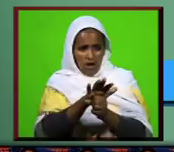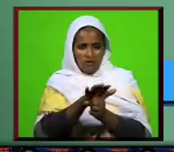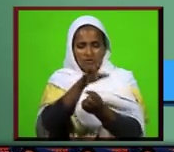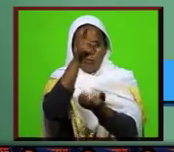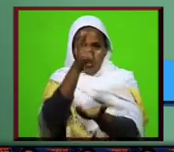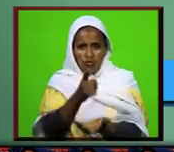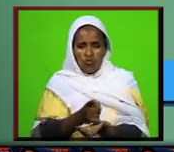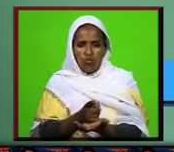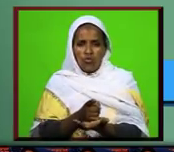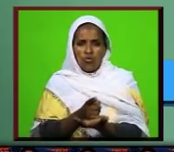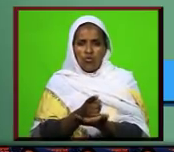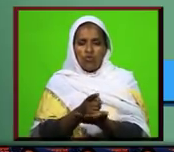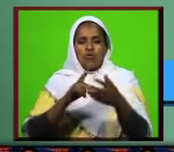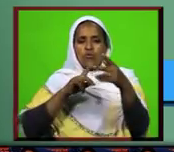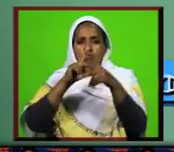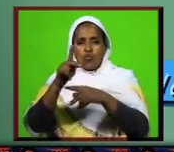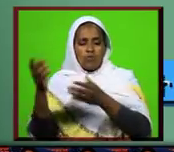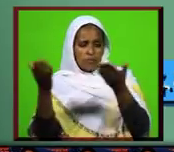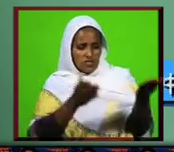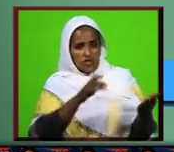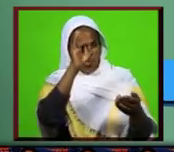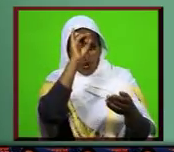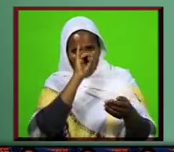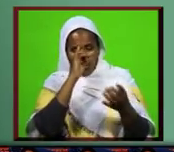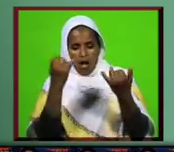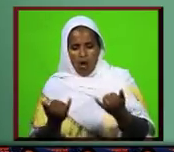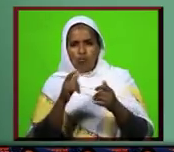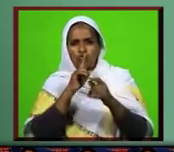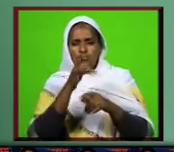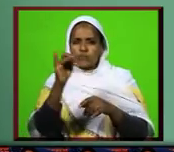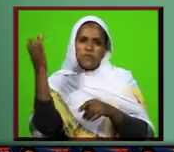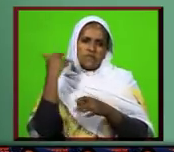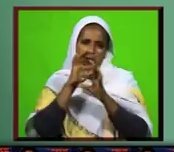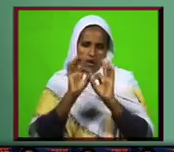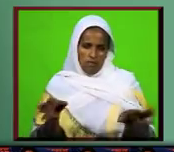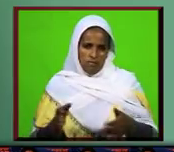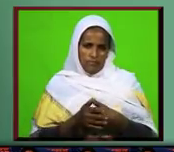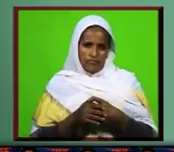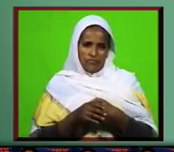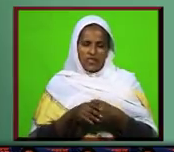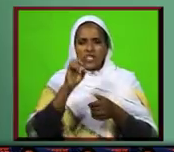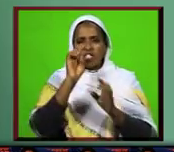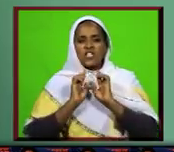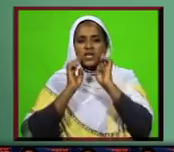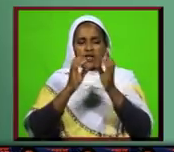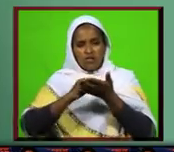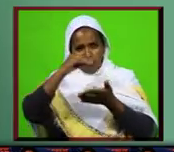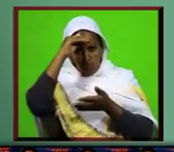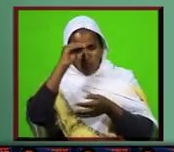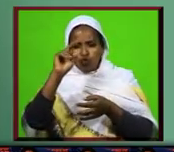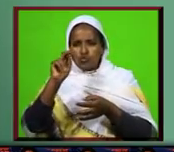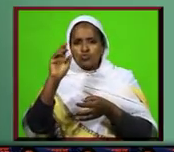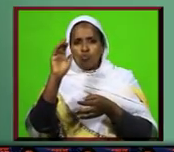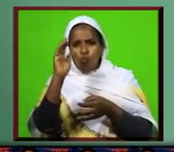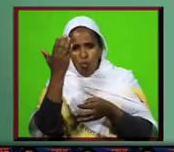ተመርቆ መድረክ የተሰጠው ሊቅ አሁን ነው እንጂ የለም። ቅኔ ተምሮ ድጓውን